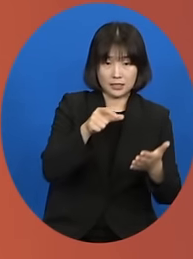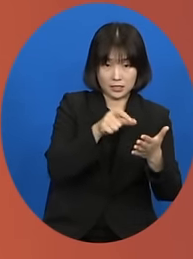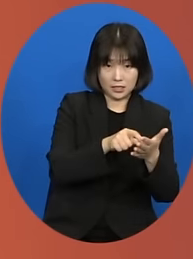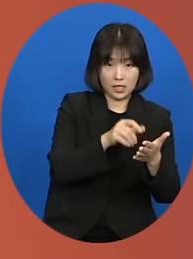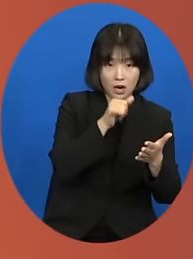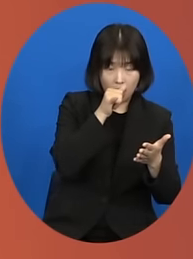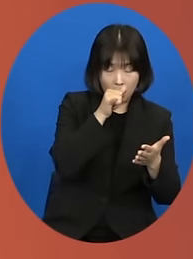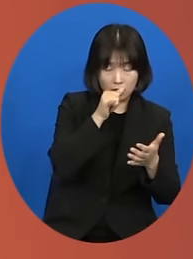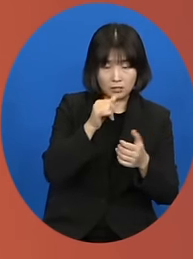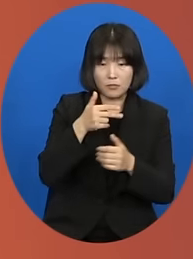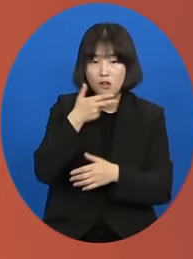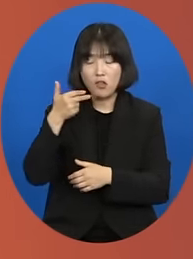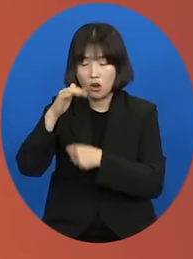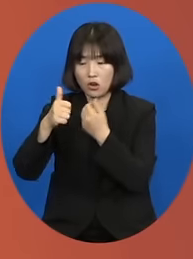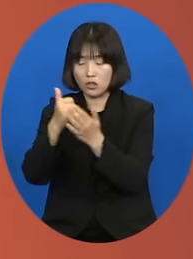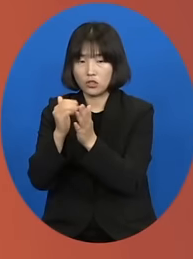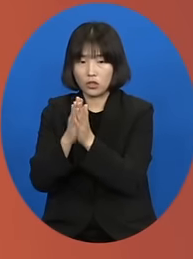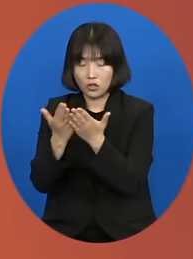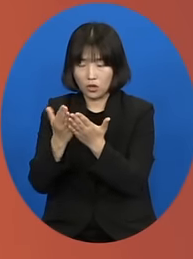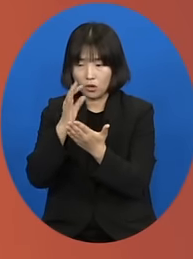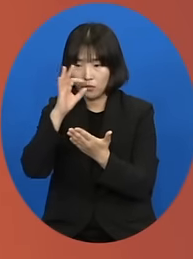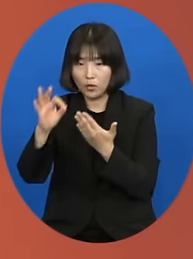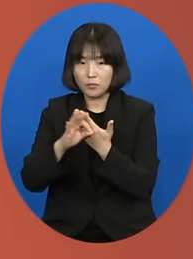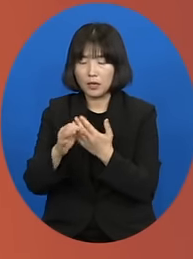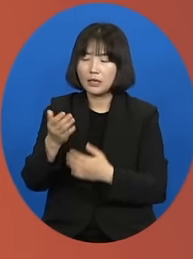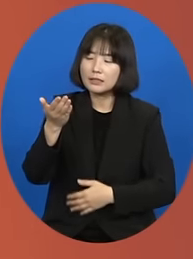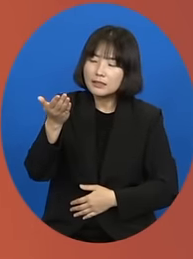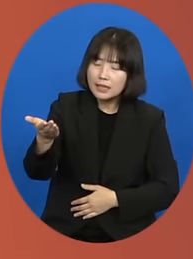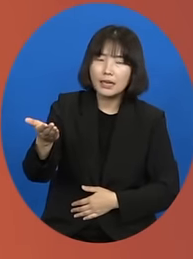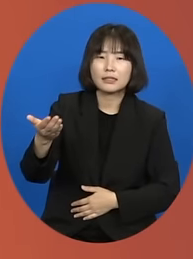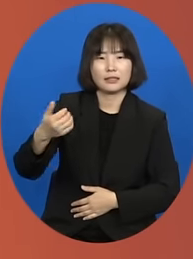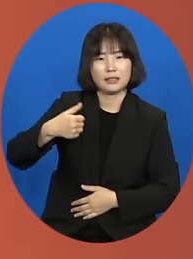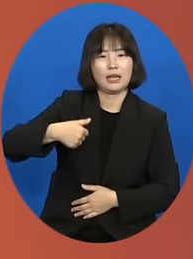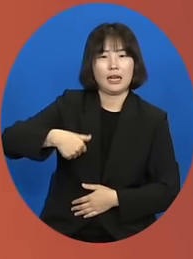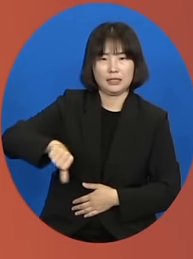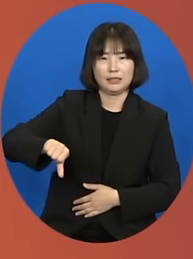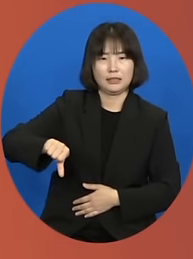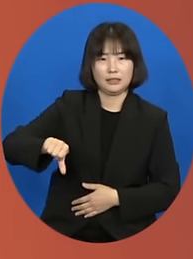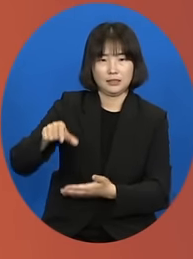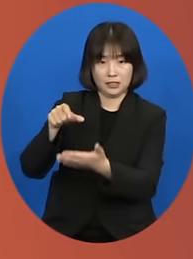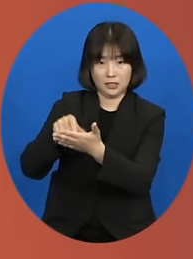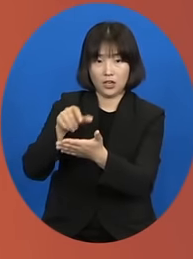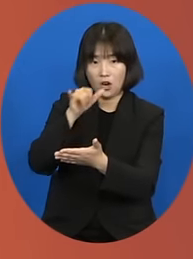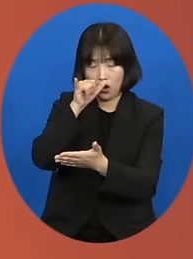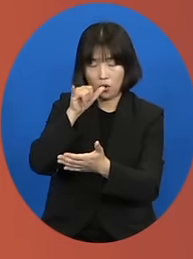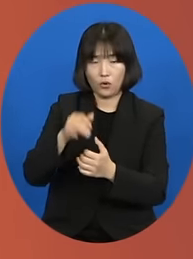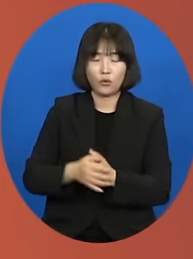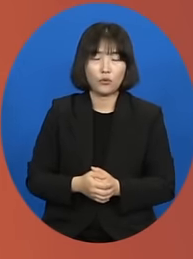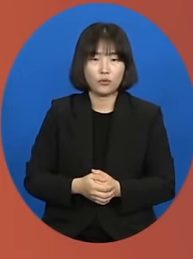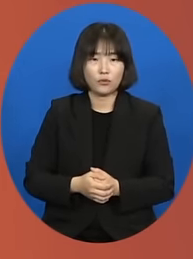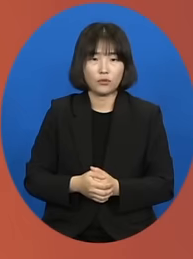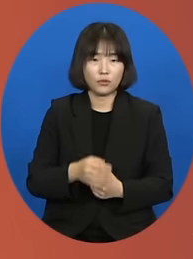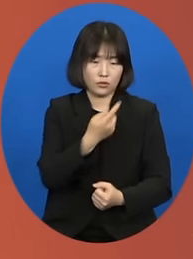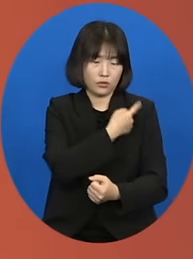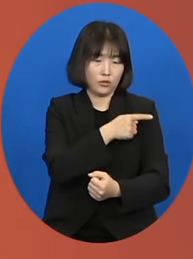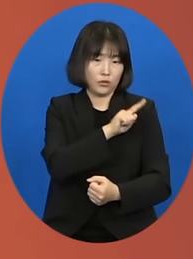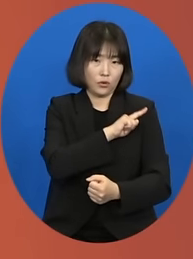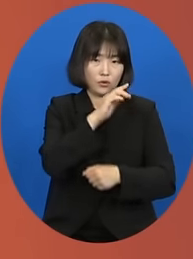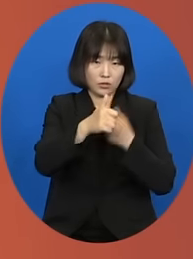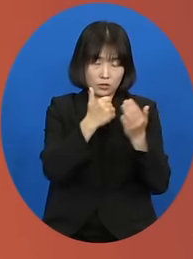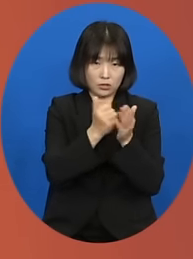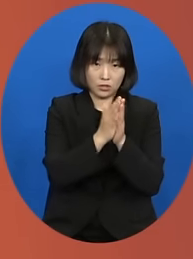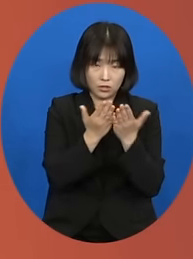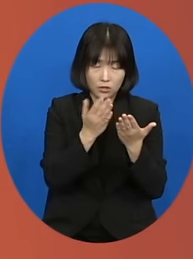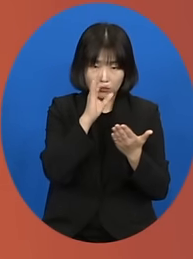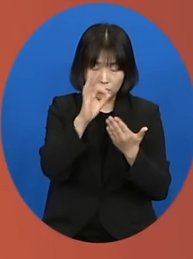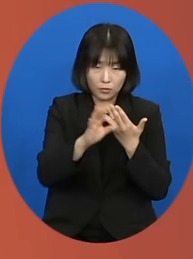of yours, 당신의 아들입니다. 당신의 아들. 그리고 우리 제가 읽은 스페인어 성경에도 hijo tuyo,